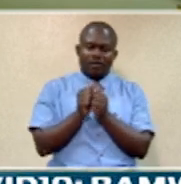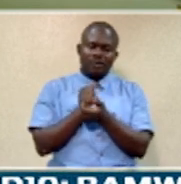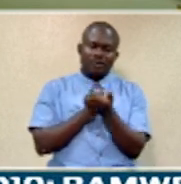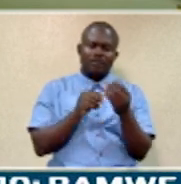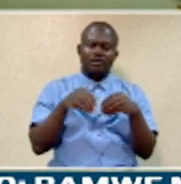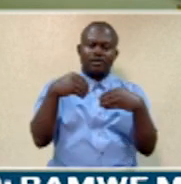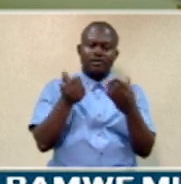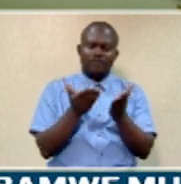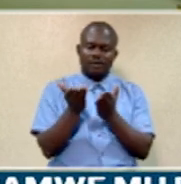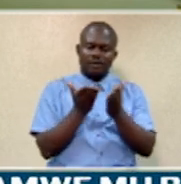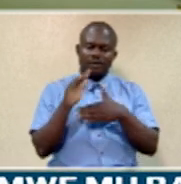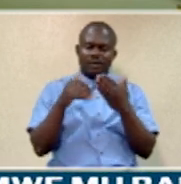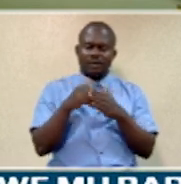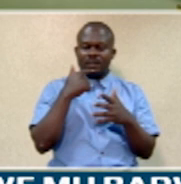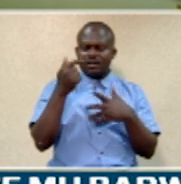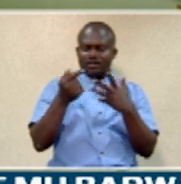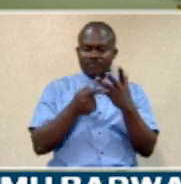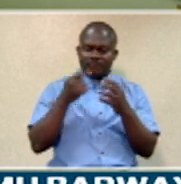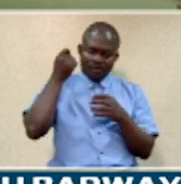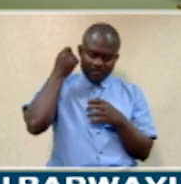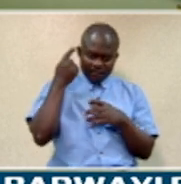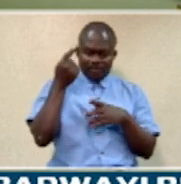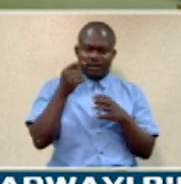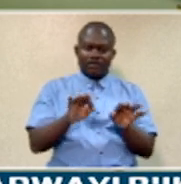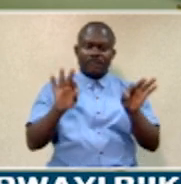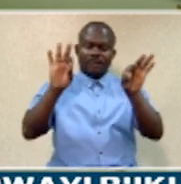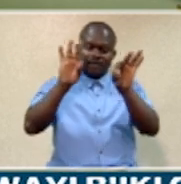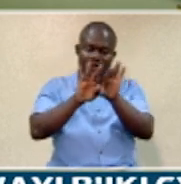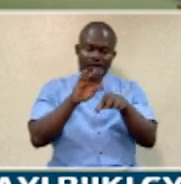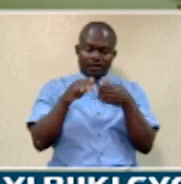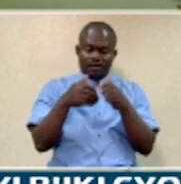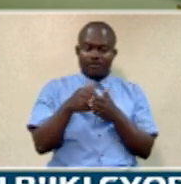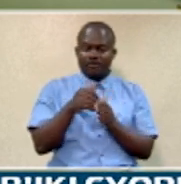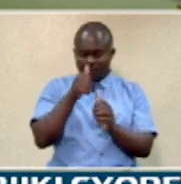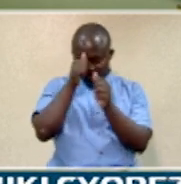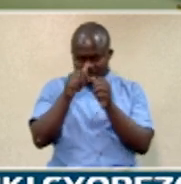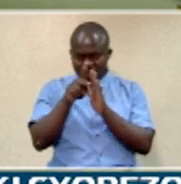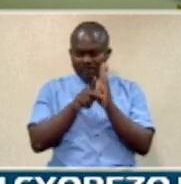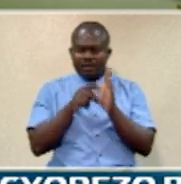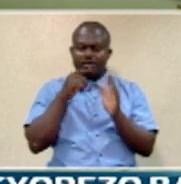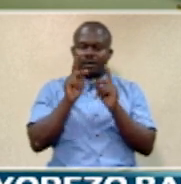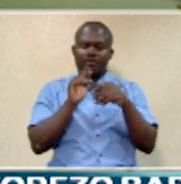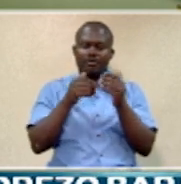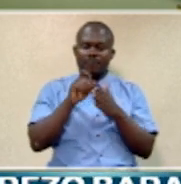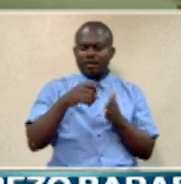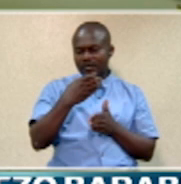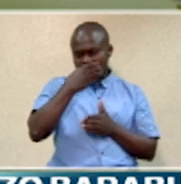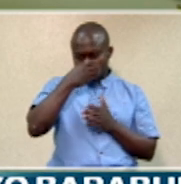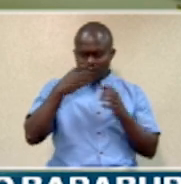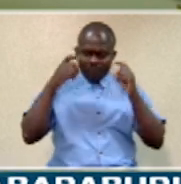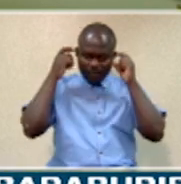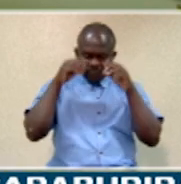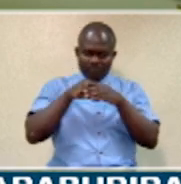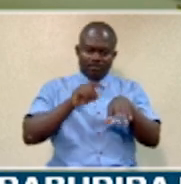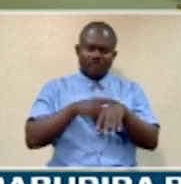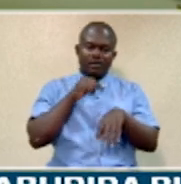abatanga iyo serivisi ni ibintu byumvikana icyangombwa nuko tugenda kuri principe yuko abantu bose bagomba ko bambaye agapfukamunwa mu